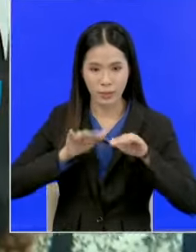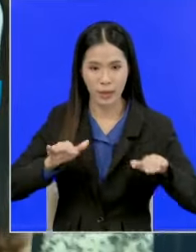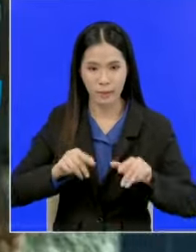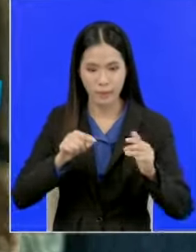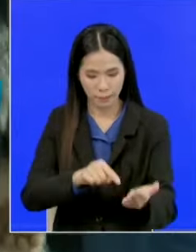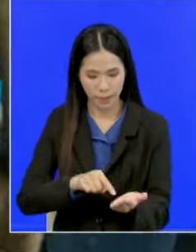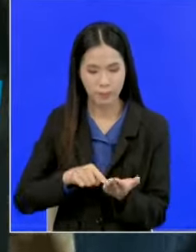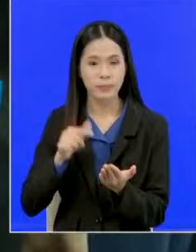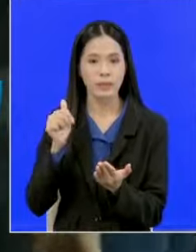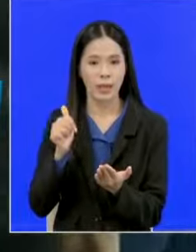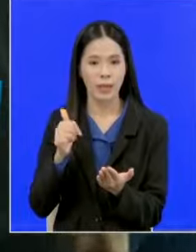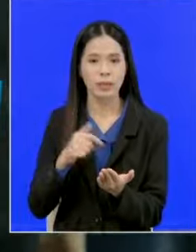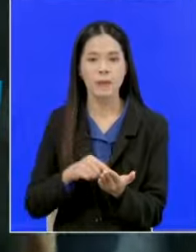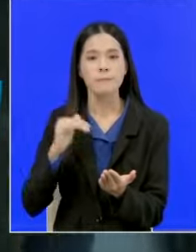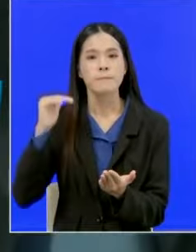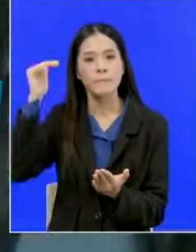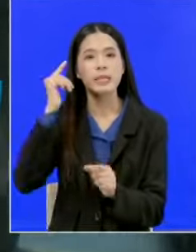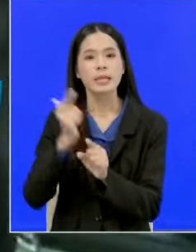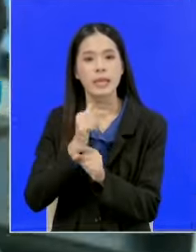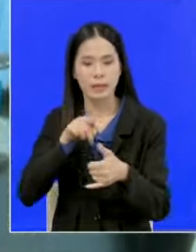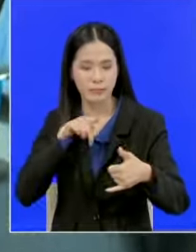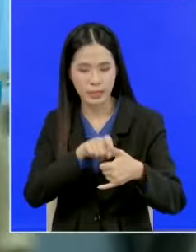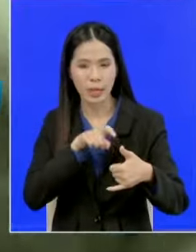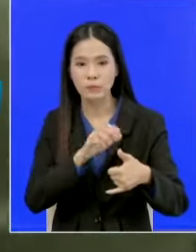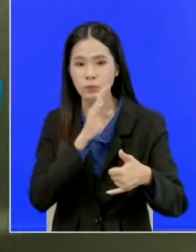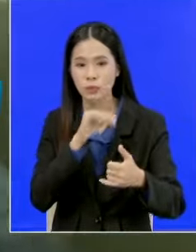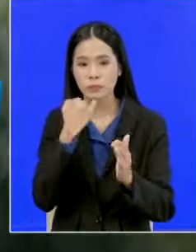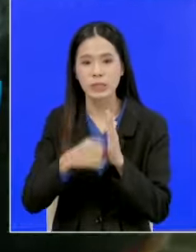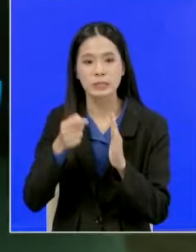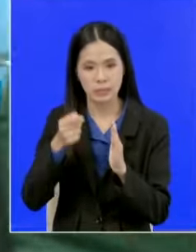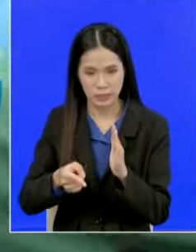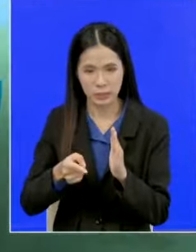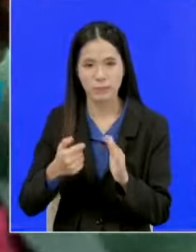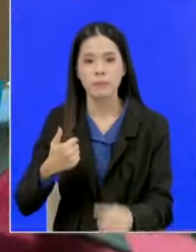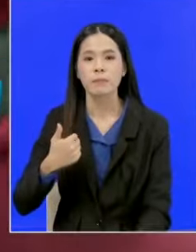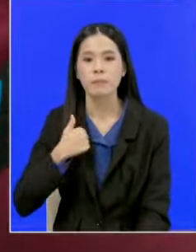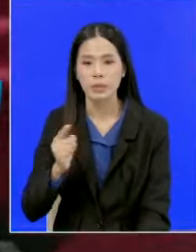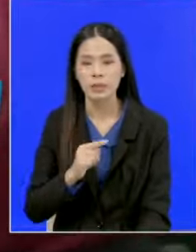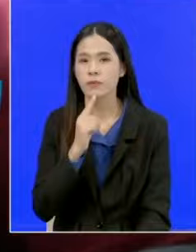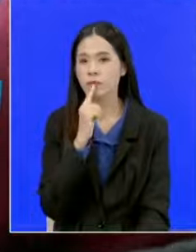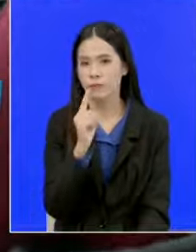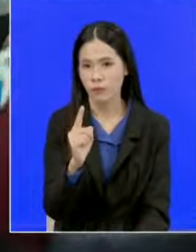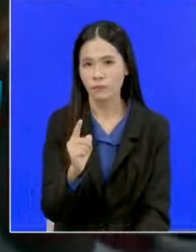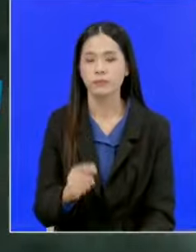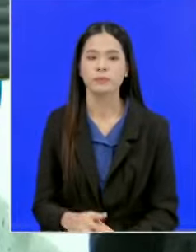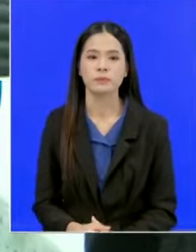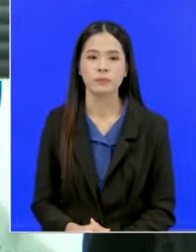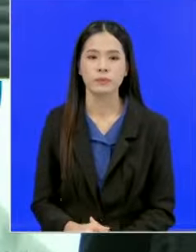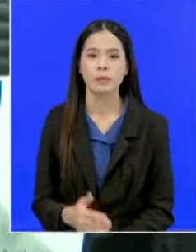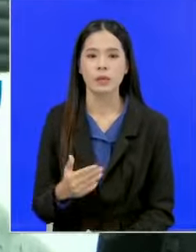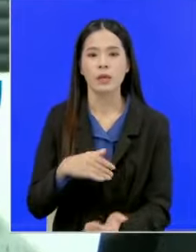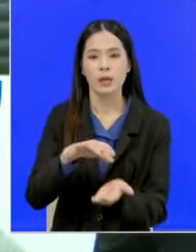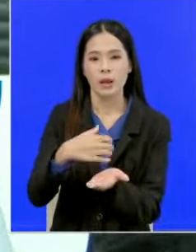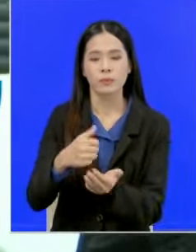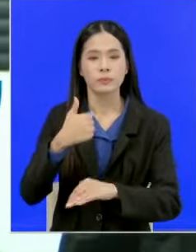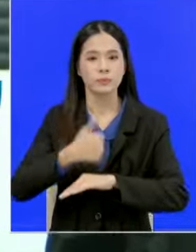าแล ้ วแล้วหลังจากนั้นจะเอาพี่เลี้ยงเนี่ยมาสอบปากคำถ้าพบว่าผิดจริงก็จะมีการดำเนินคดีฟังจากทางผู้กำกับค่ะเ